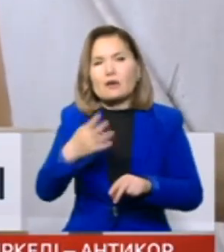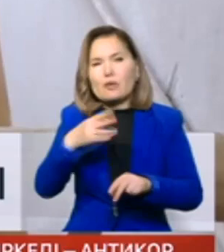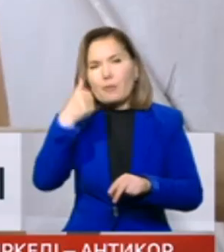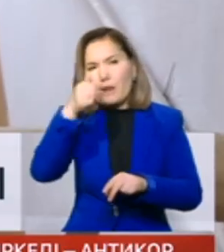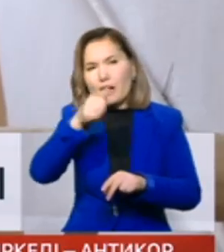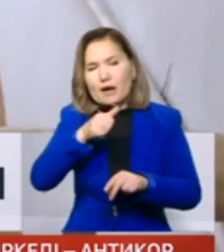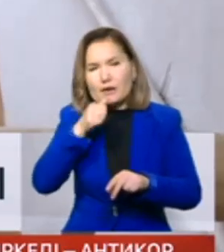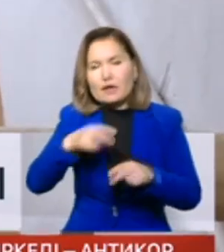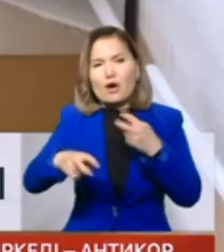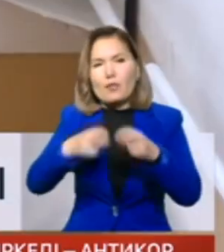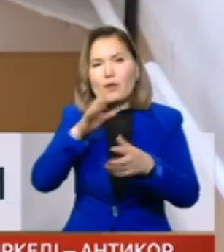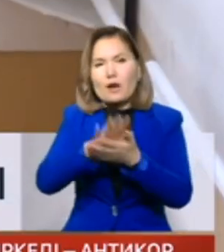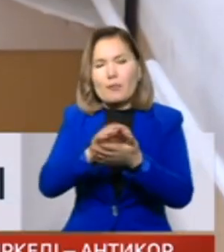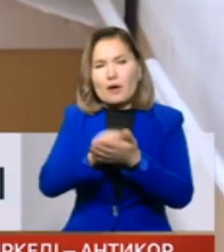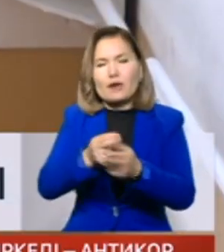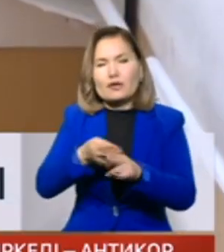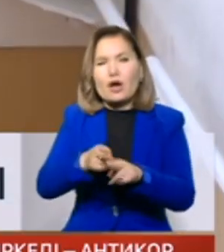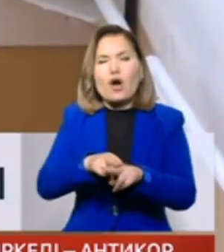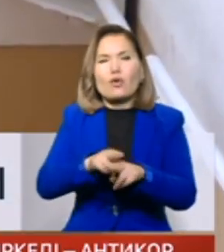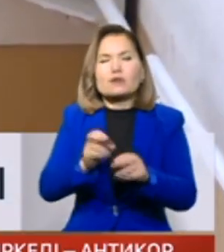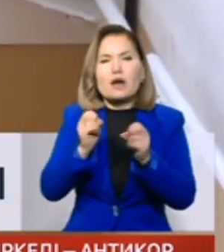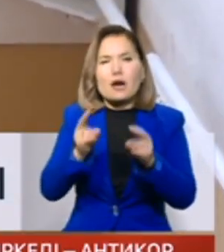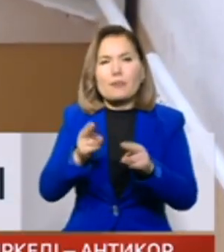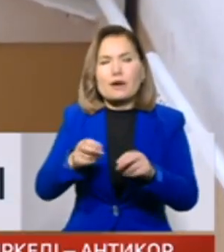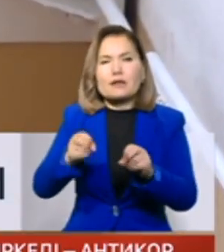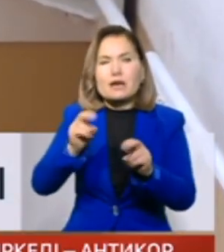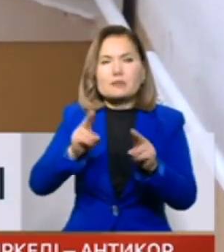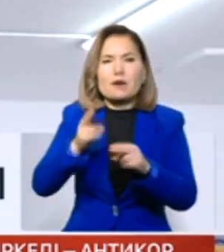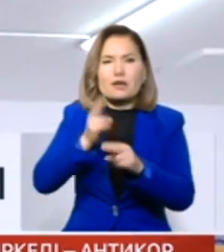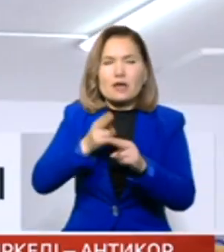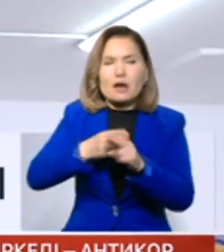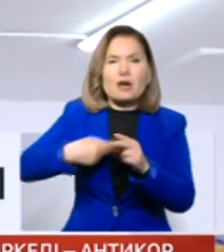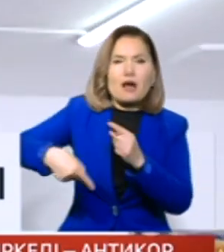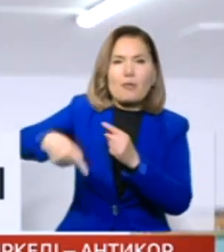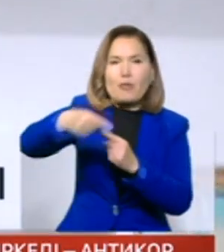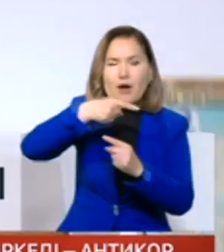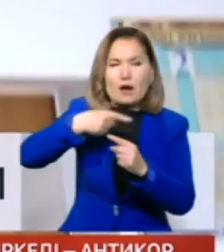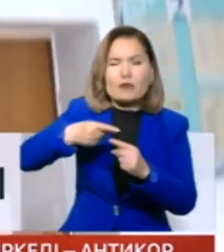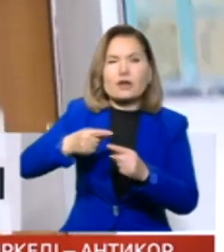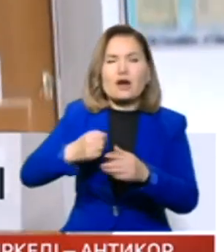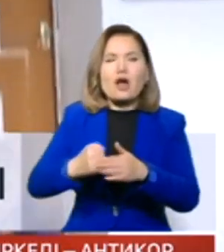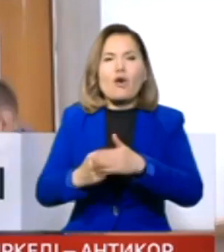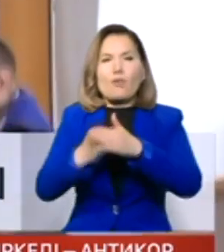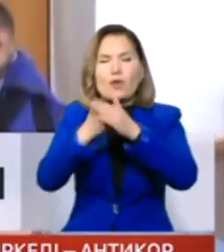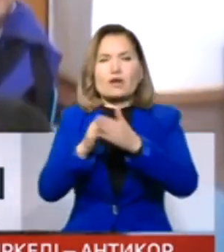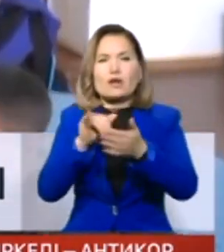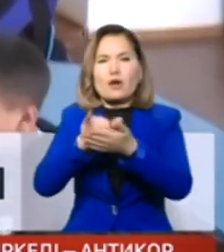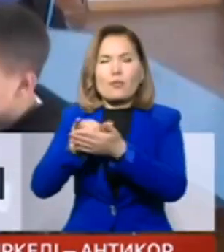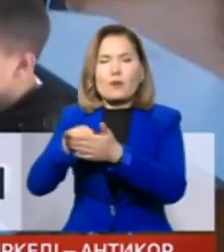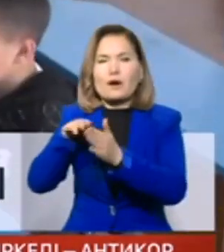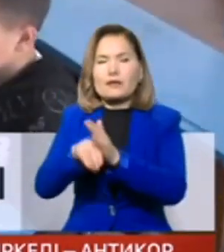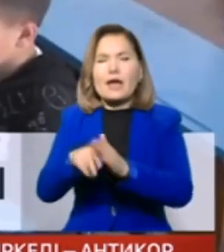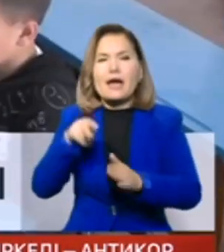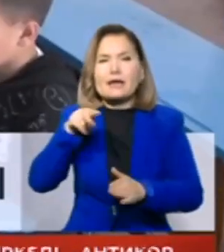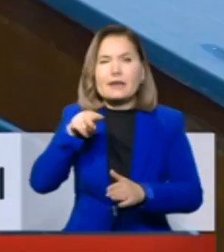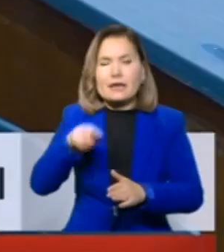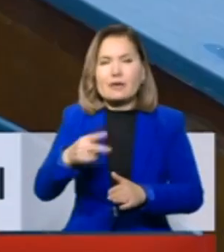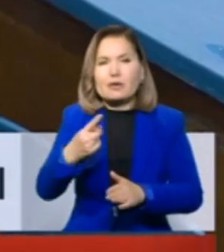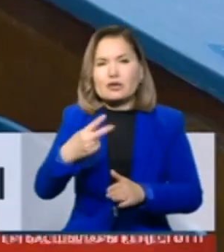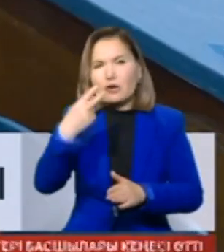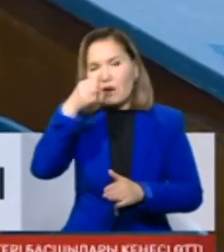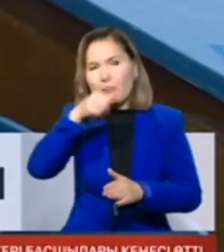2005 жылы сыр берген. Сол кезде қауіпсіздік үшін айналдыра темір құрсаулармен қаптаған. Ал 2021 жылы тіпті